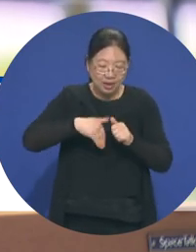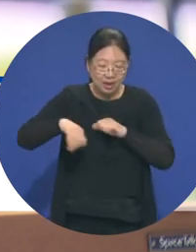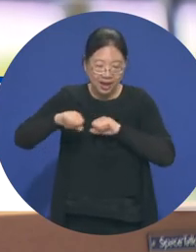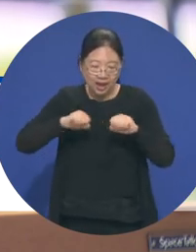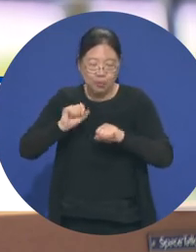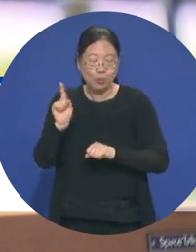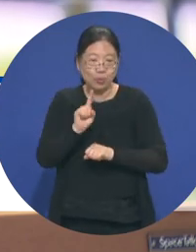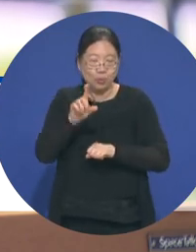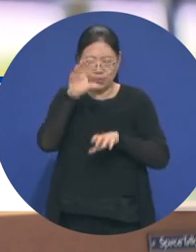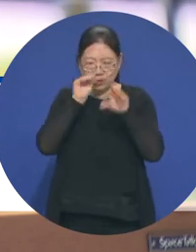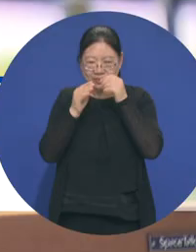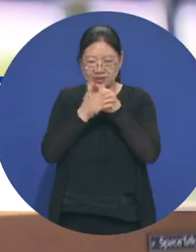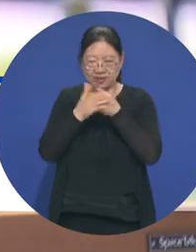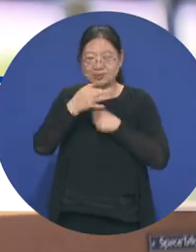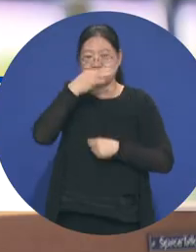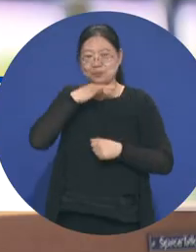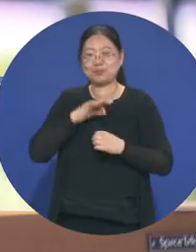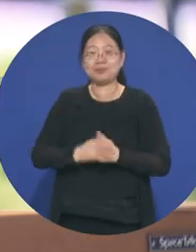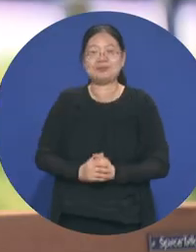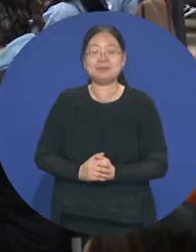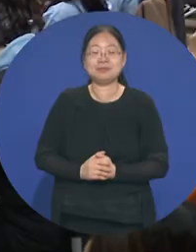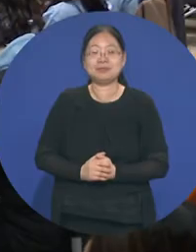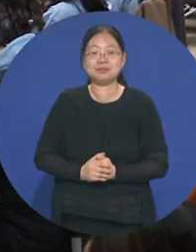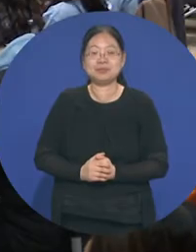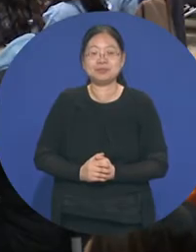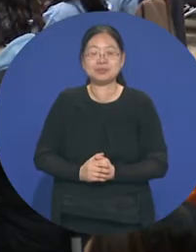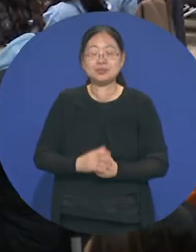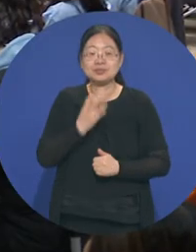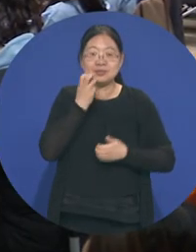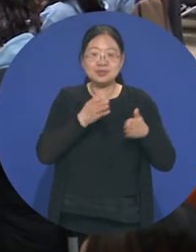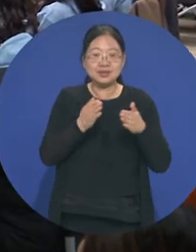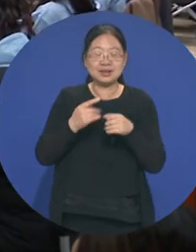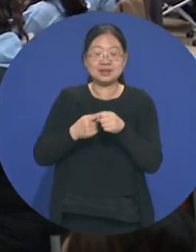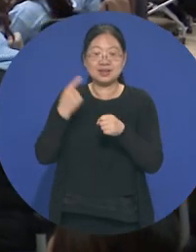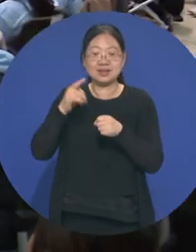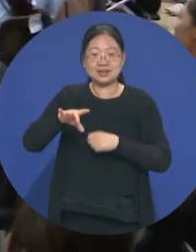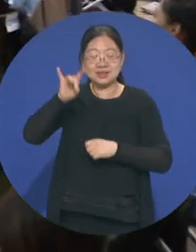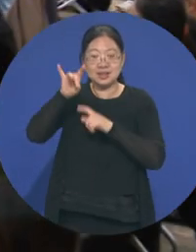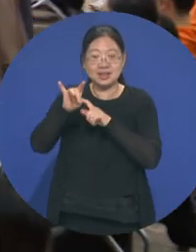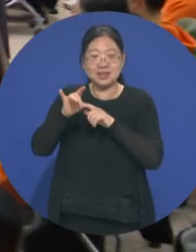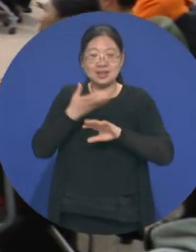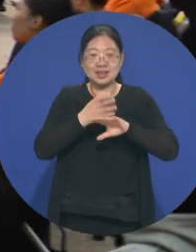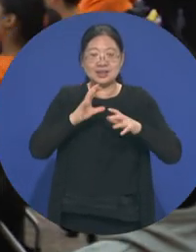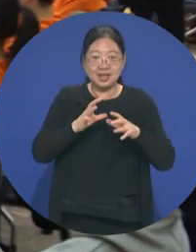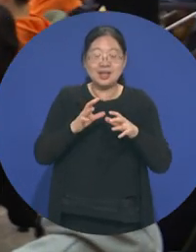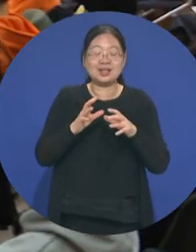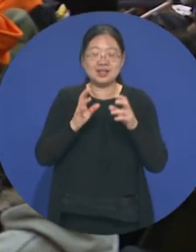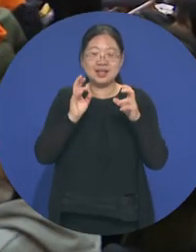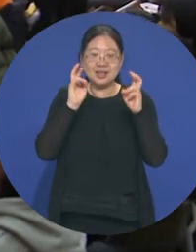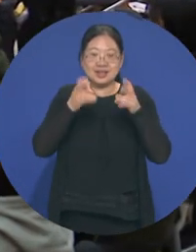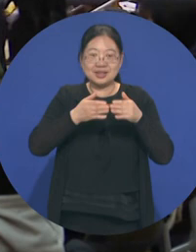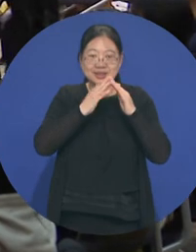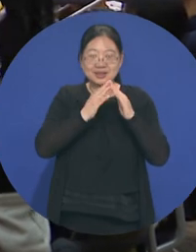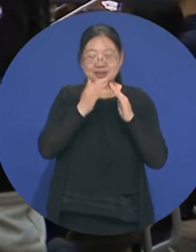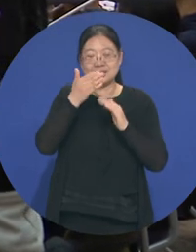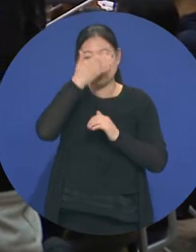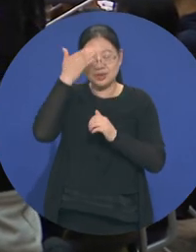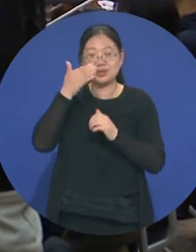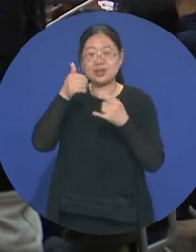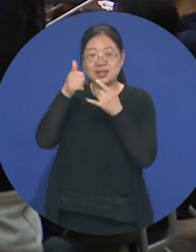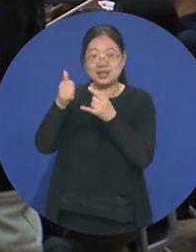하고 계시는지를들을 수 있었던게 많이 좋았던 거 같습니다 경도는 지난해 처음으로 해외 취창업을 꿈꾸는 돈의